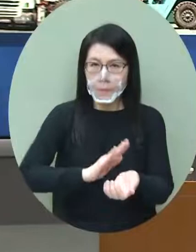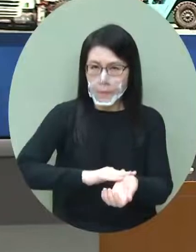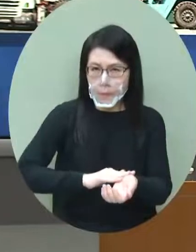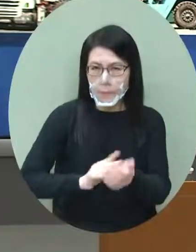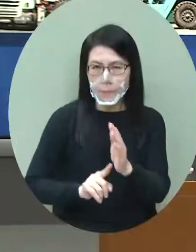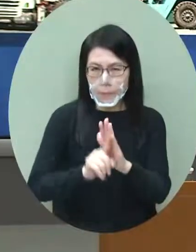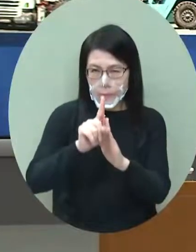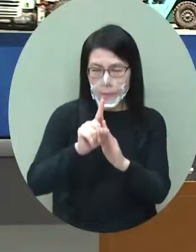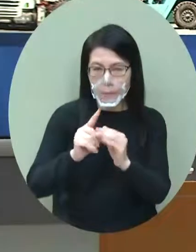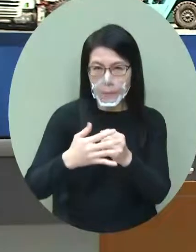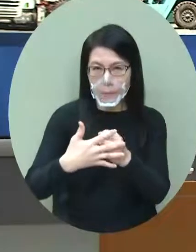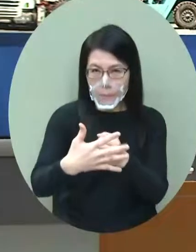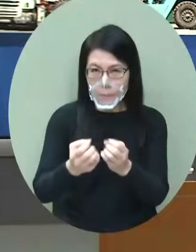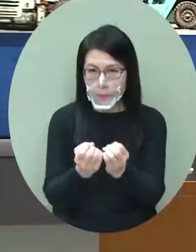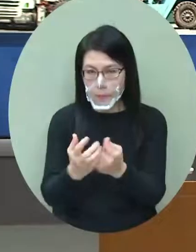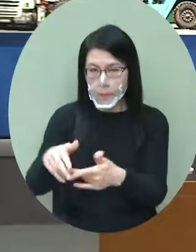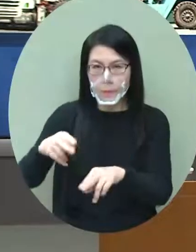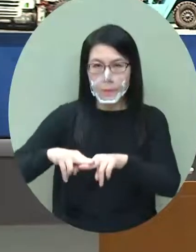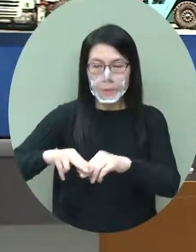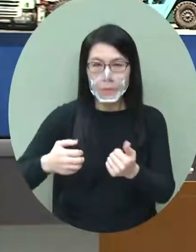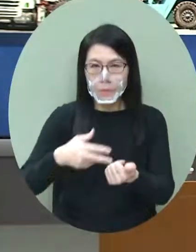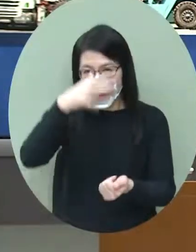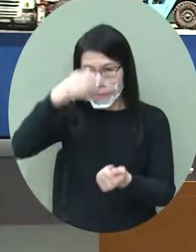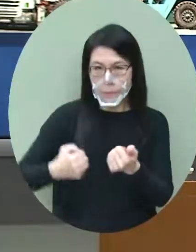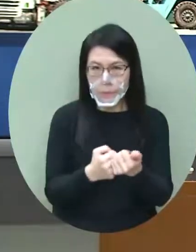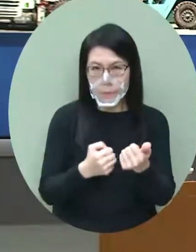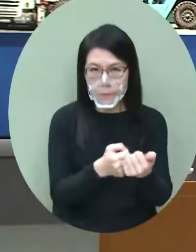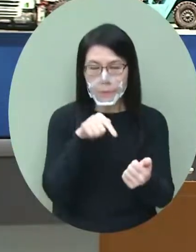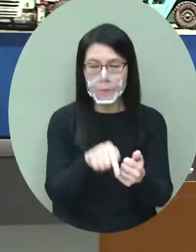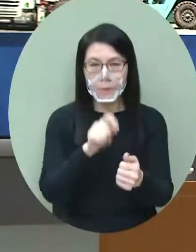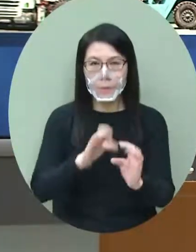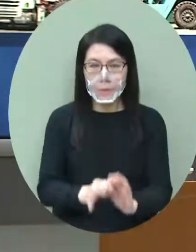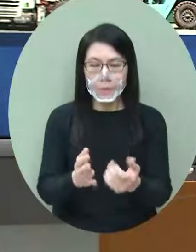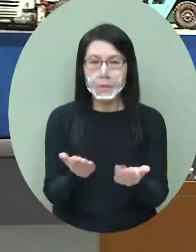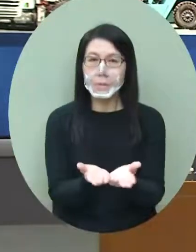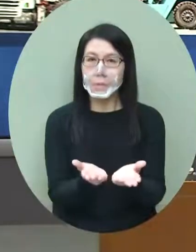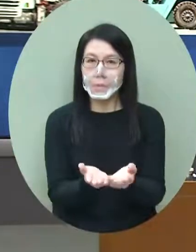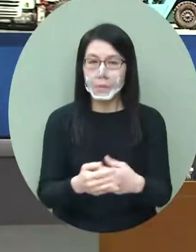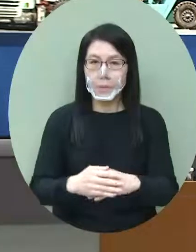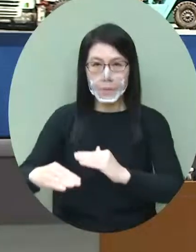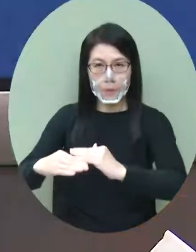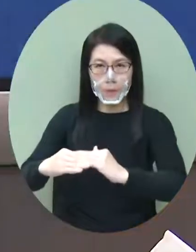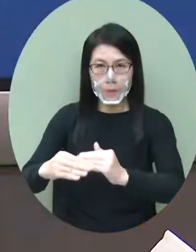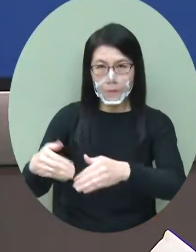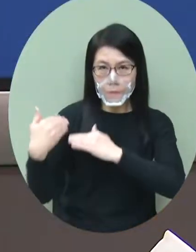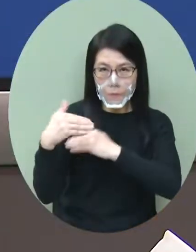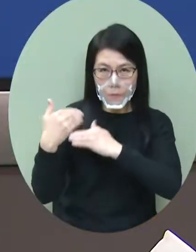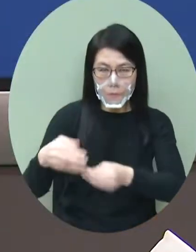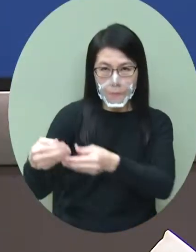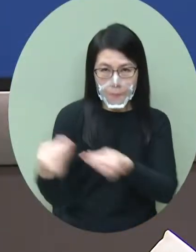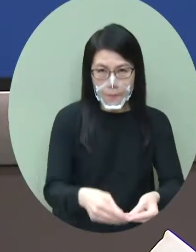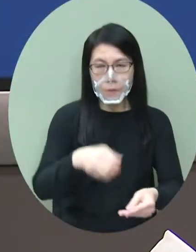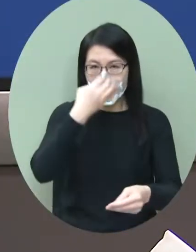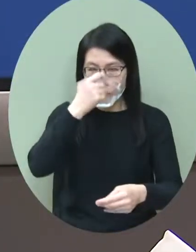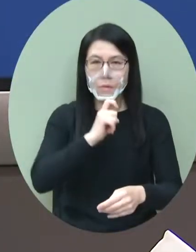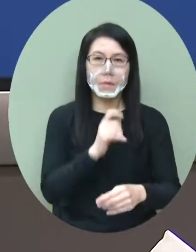第五波疫情期间，在中央人民政府大力支持下，我们确保跨境物资的